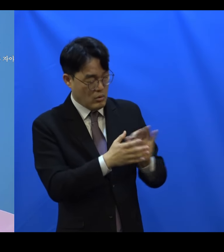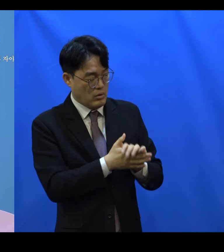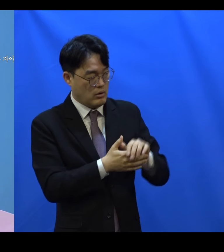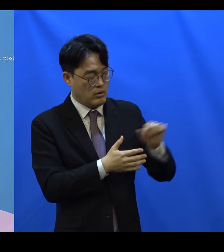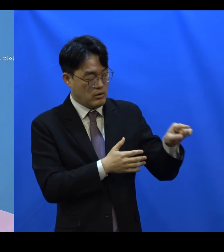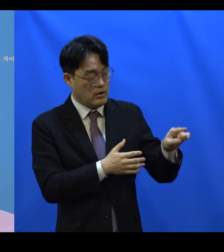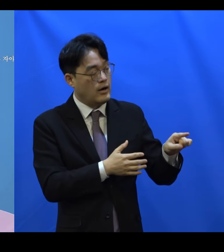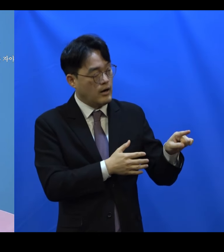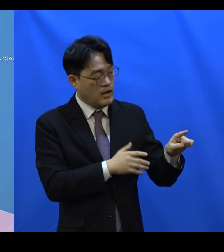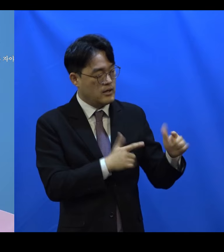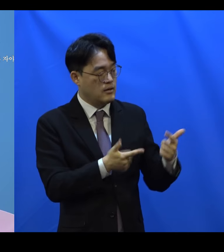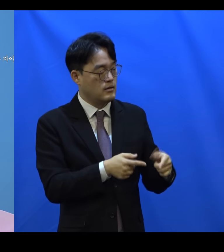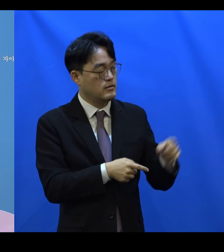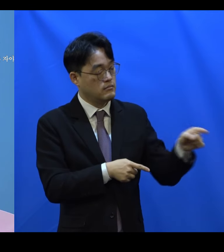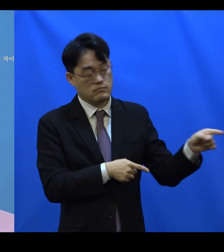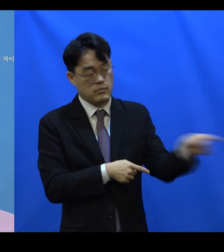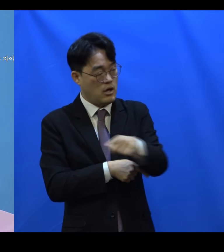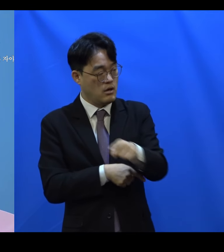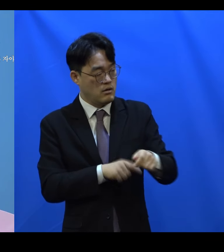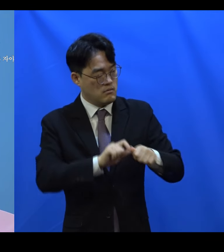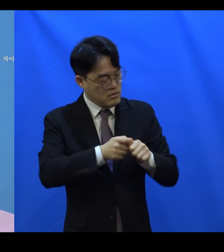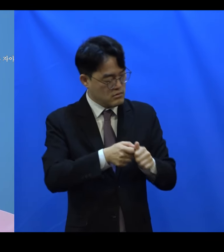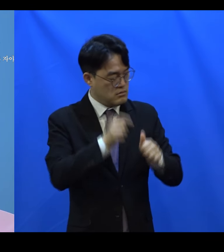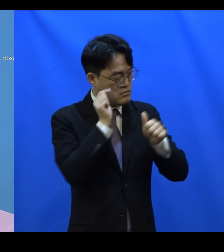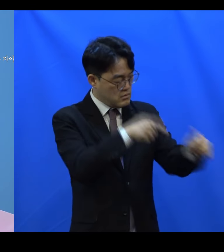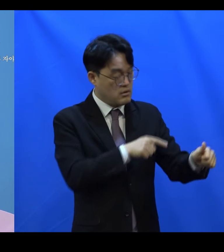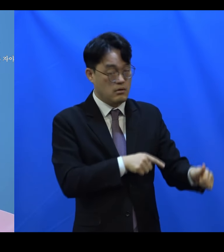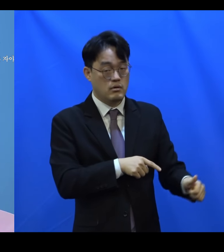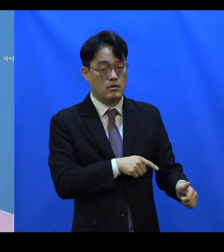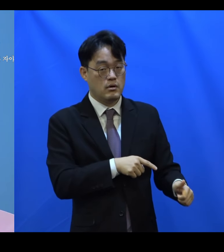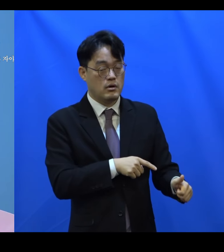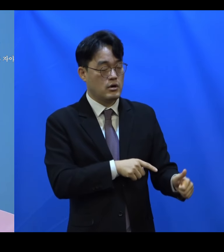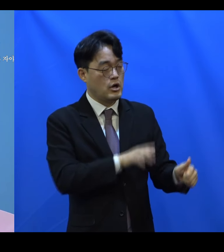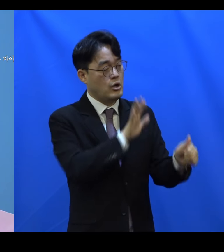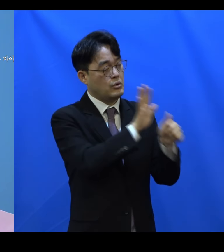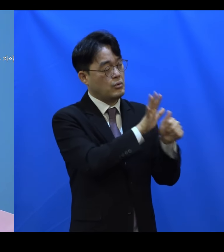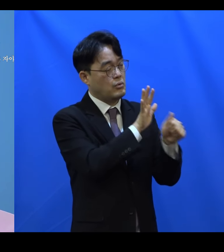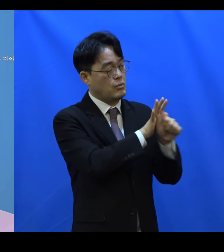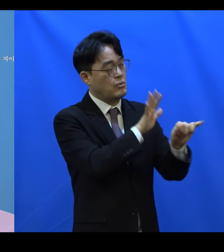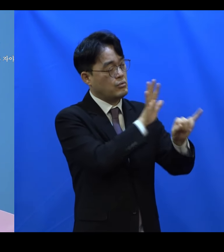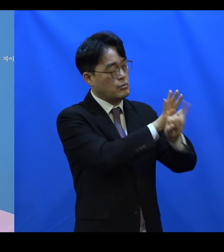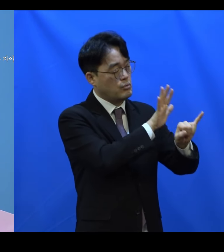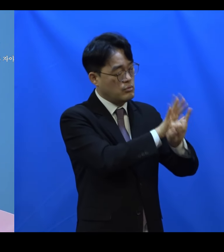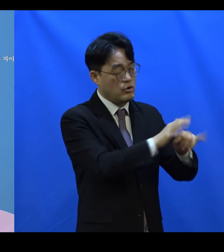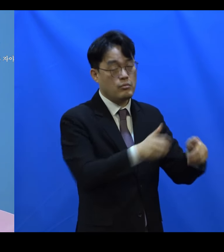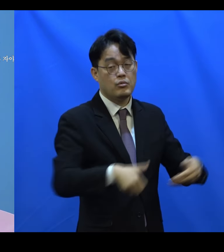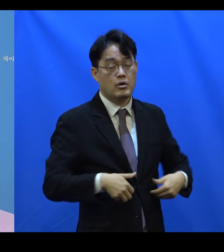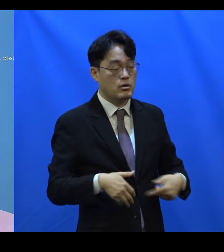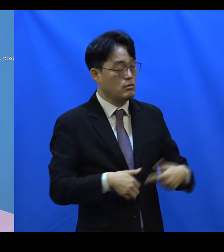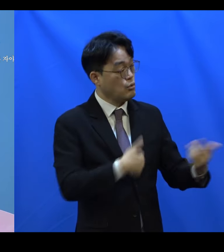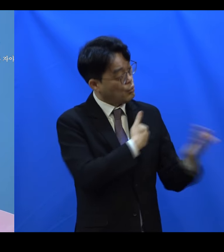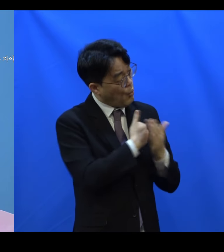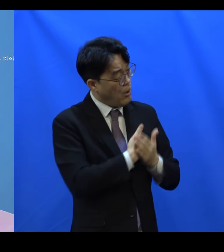사람들을 획일적으로 다룰 때가 있어요. 도와줘야 할 사람인데 내 사역을 도와달라고 강요해서는 안 돼.